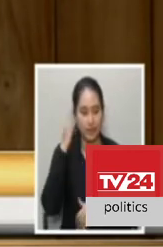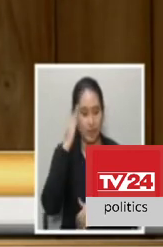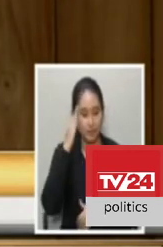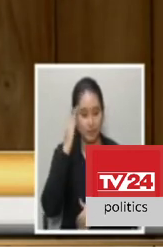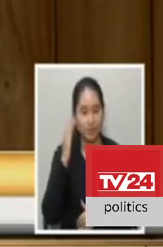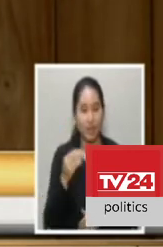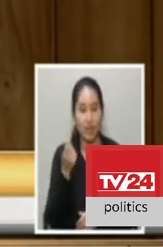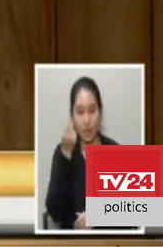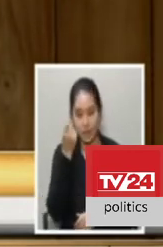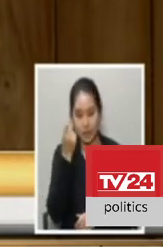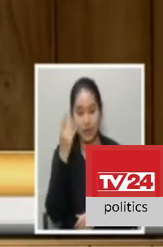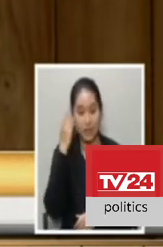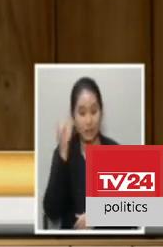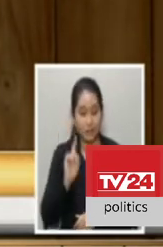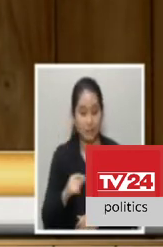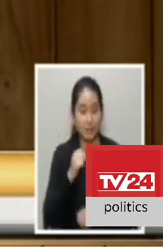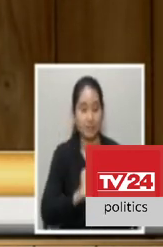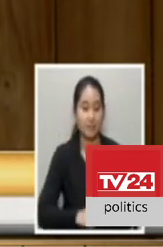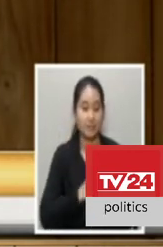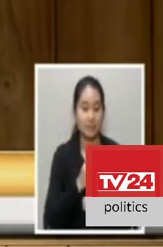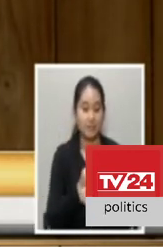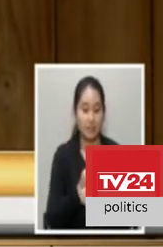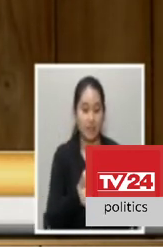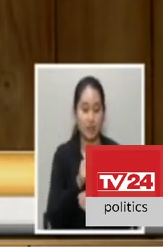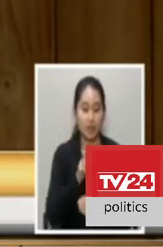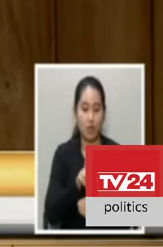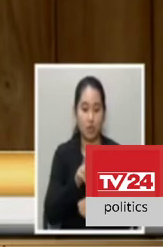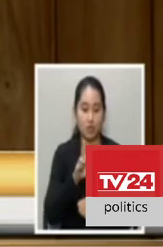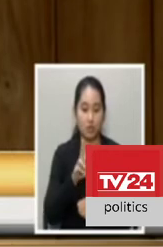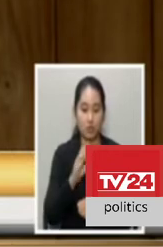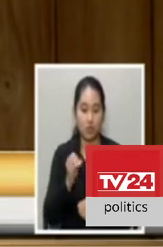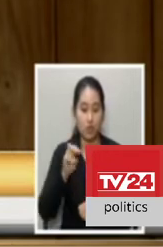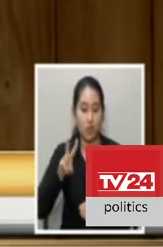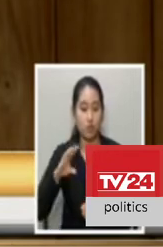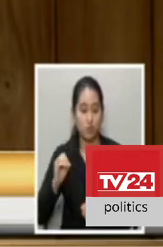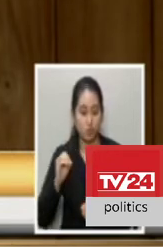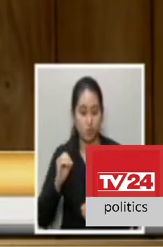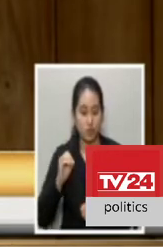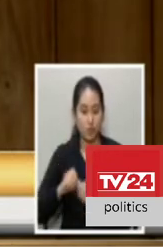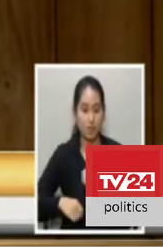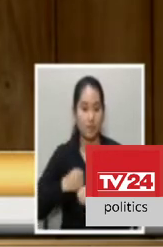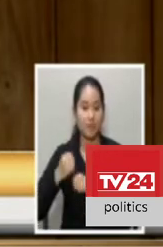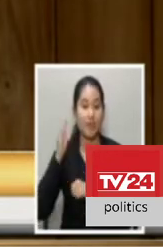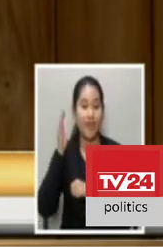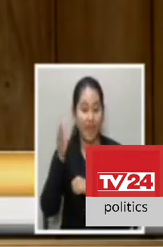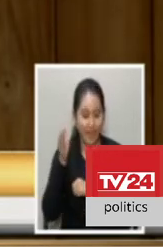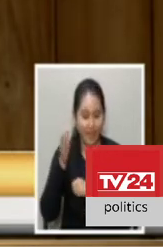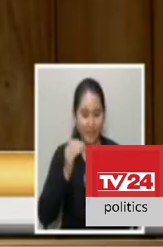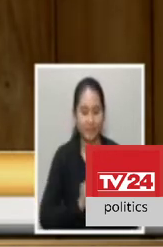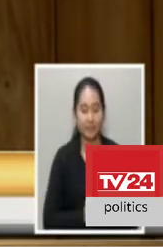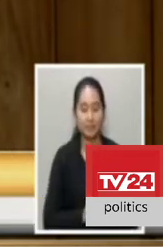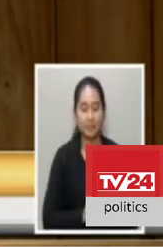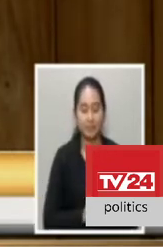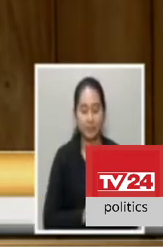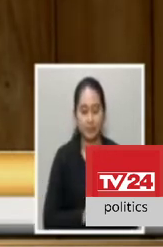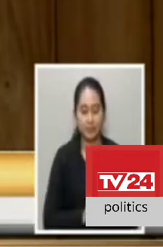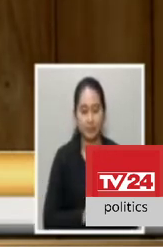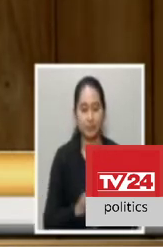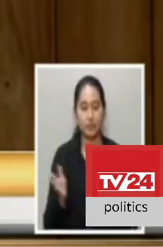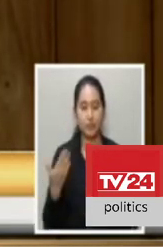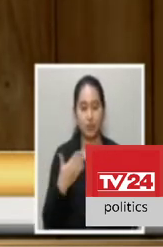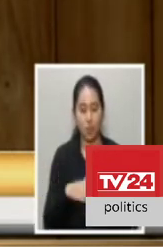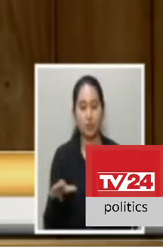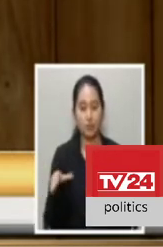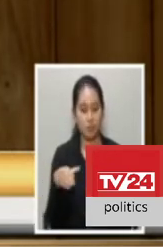าพอต้นปี2020นะฮะก็คือคศ20ปีหน้าเนี่ยก็จะมีการมาคุ